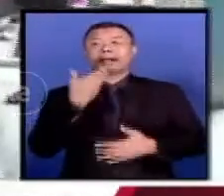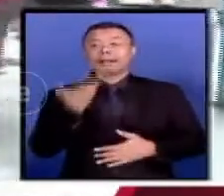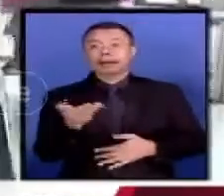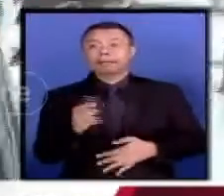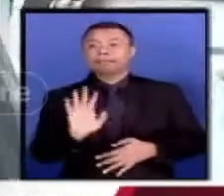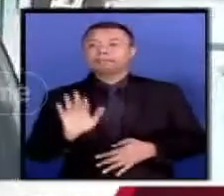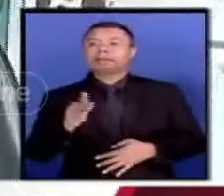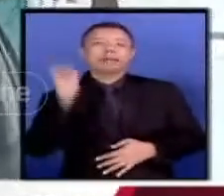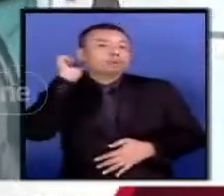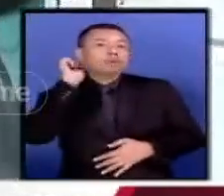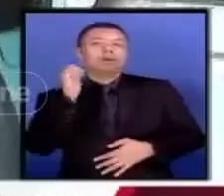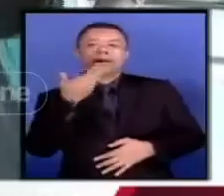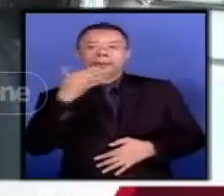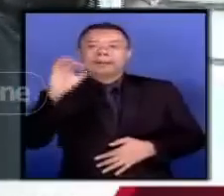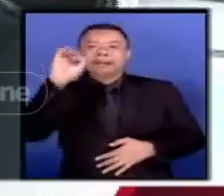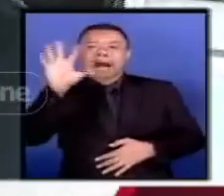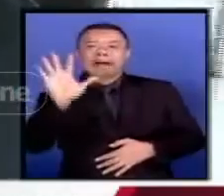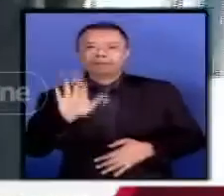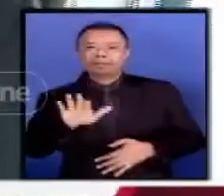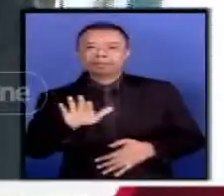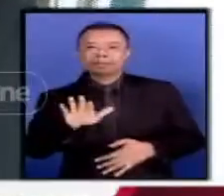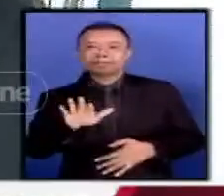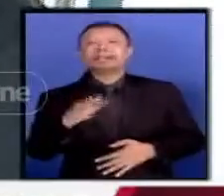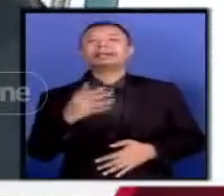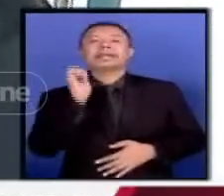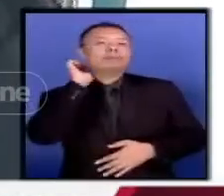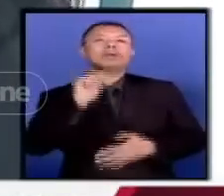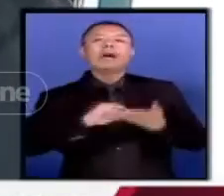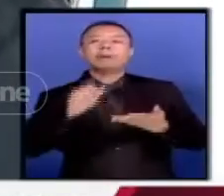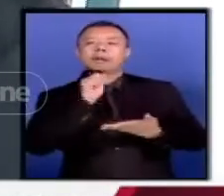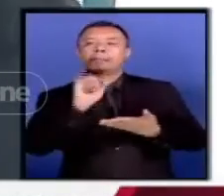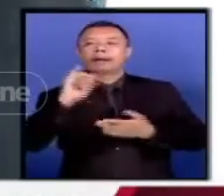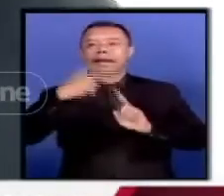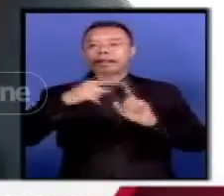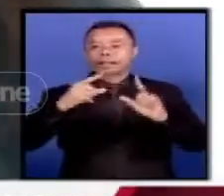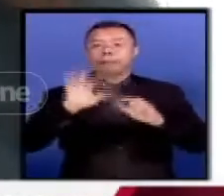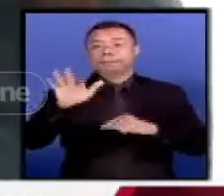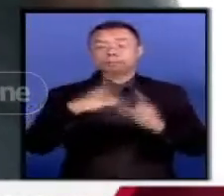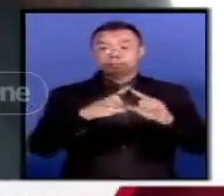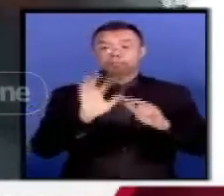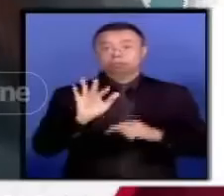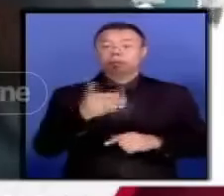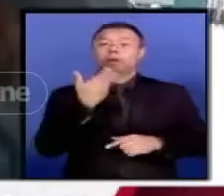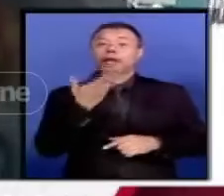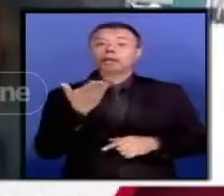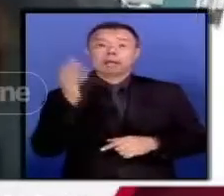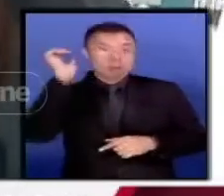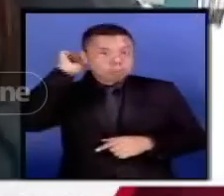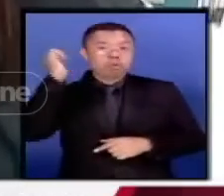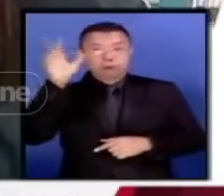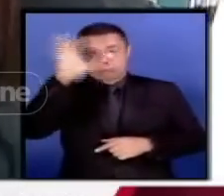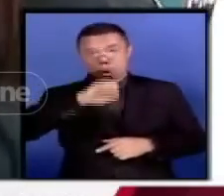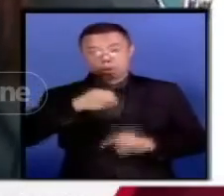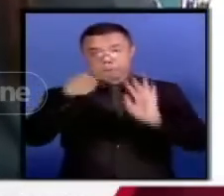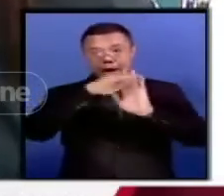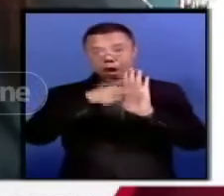wawancara ya. Halo Ibu, selamat siang Bu. Siang. Nah, Ibu siapa Ibu? Lita. Ibu Lita, saya mau nanya nih Bu, Ibu udah tahu belum tentang peraturan